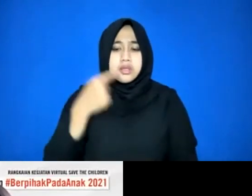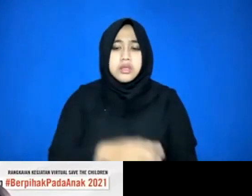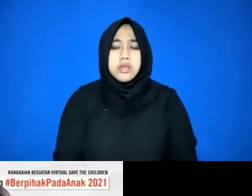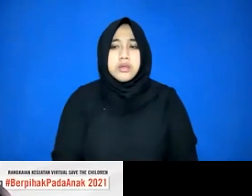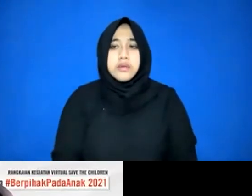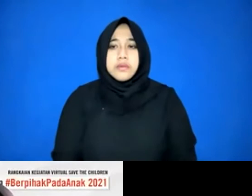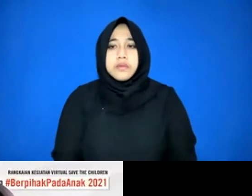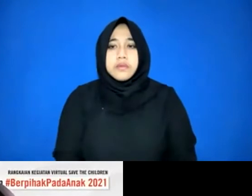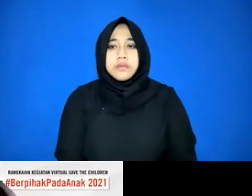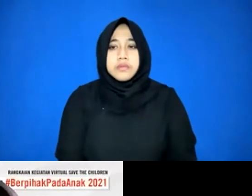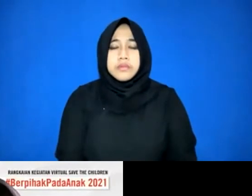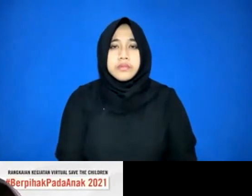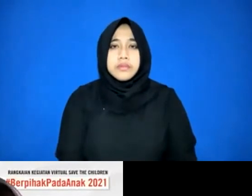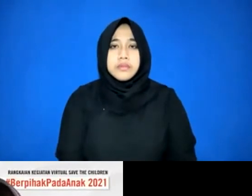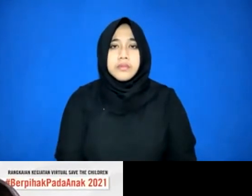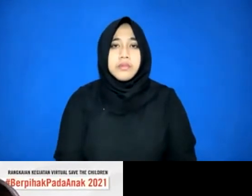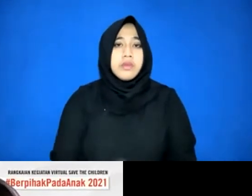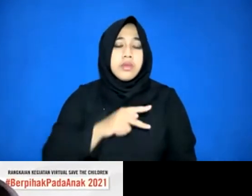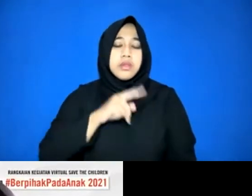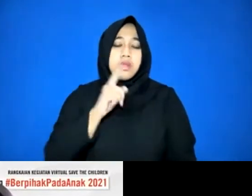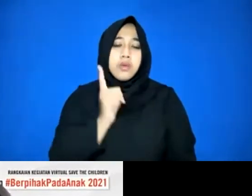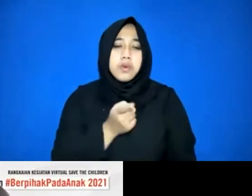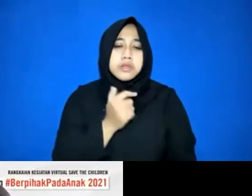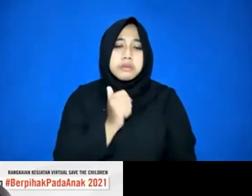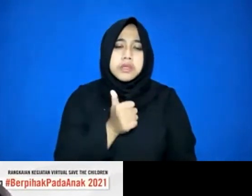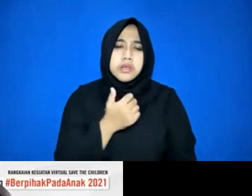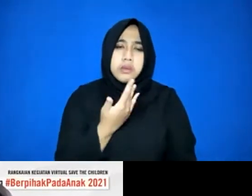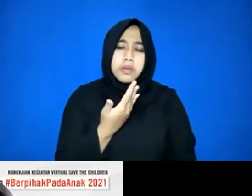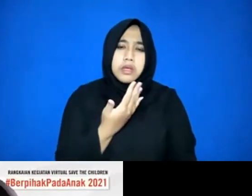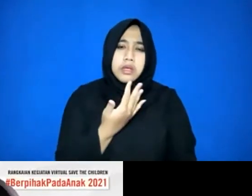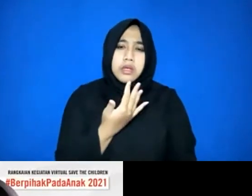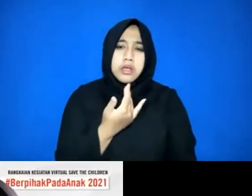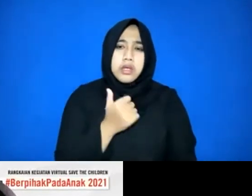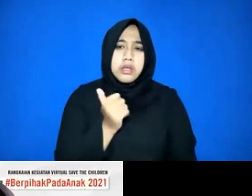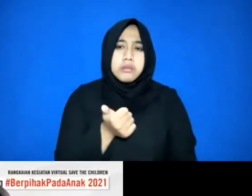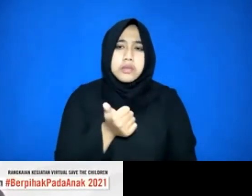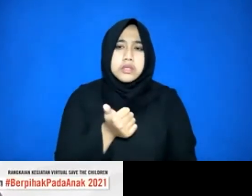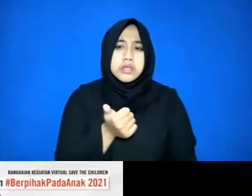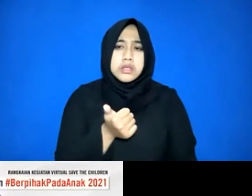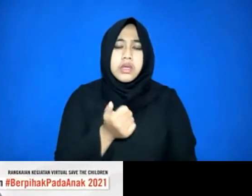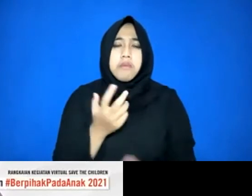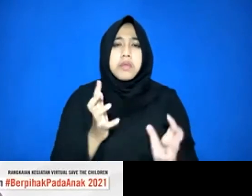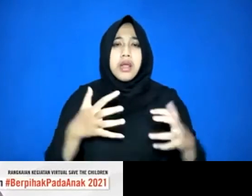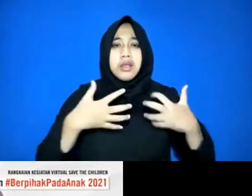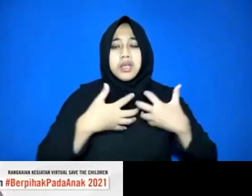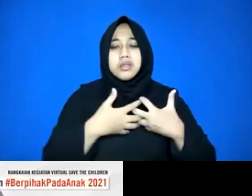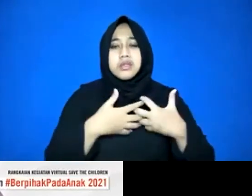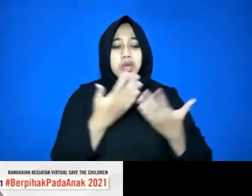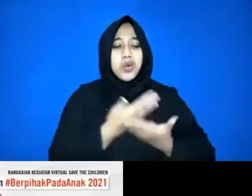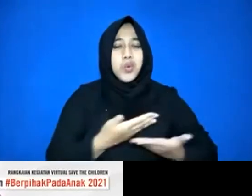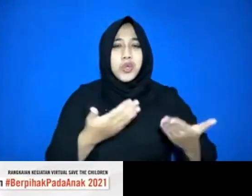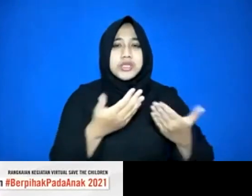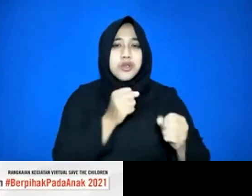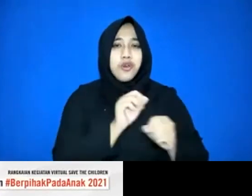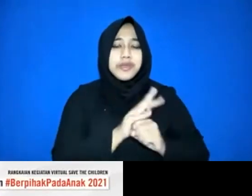kita harus bisa ini ya, bisa beradaptasi dengan kondisi pandemi